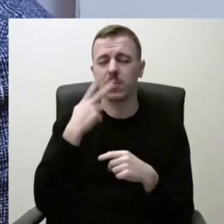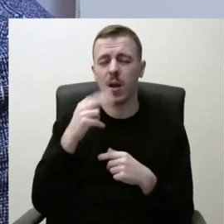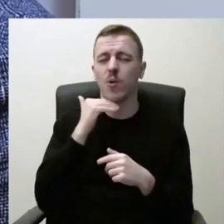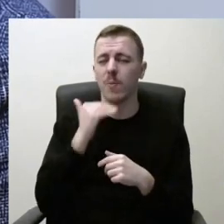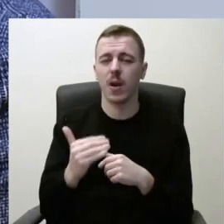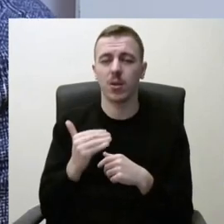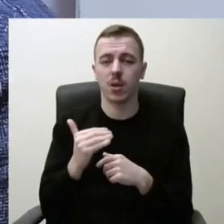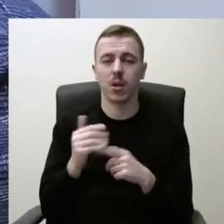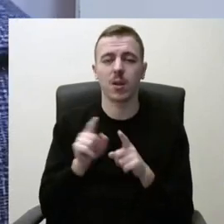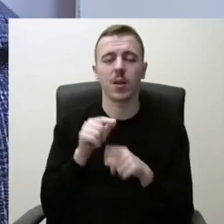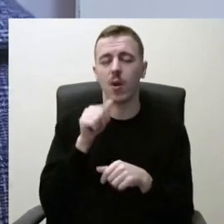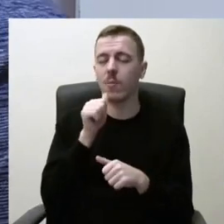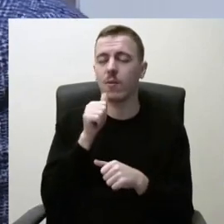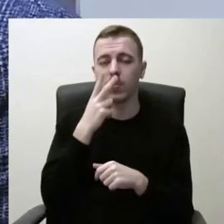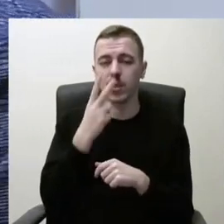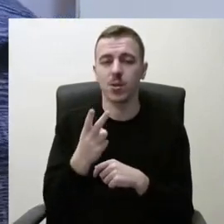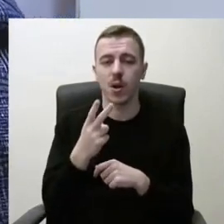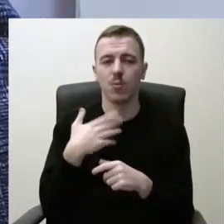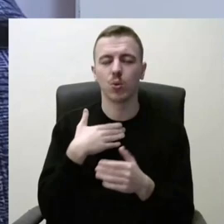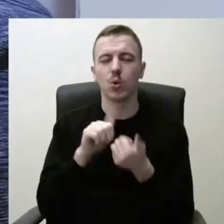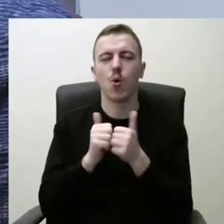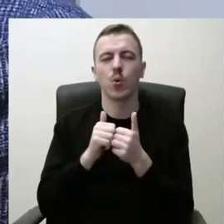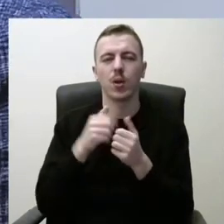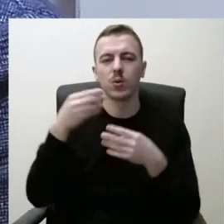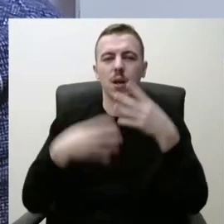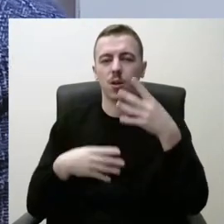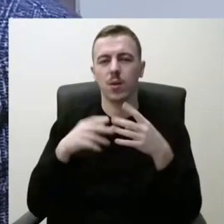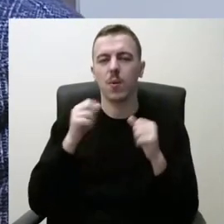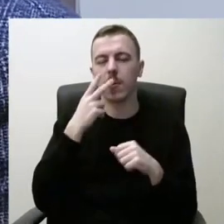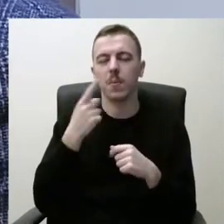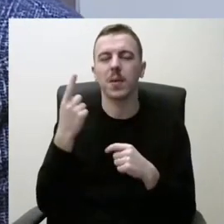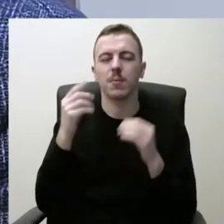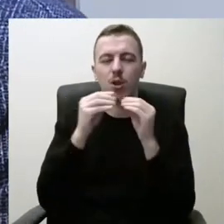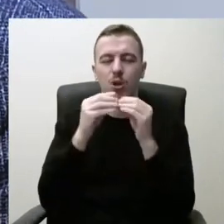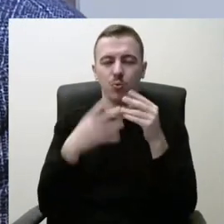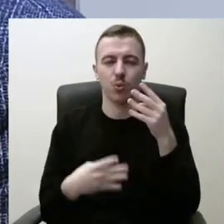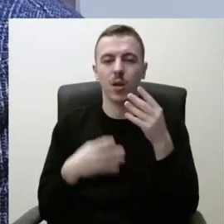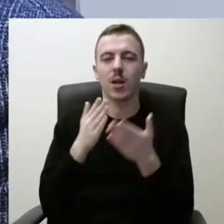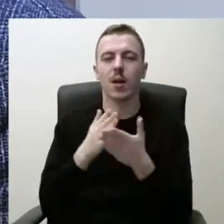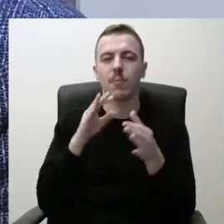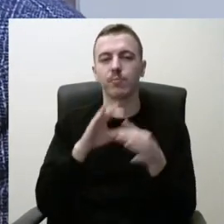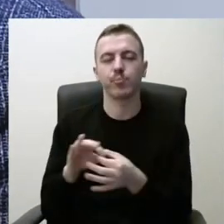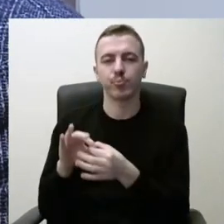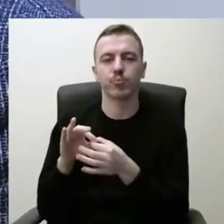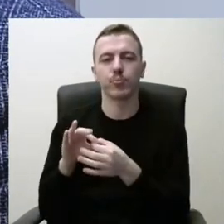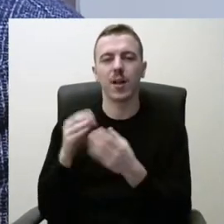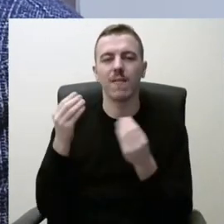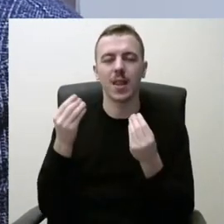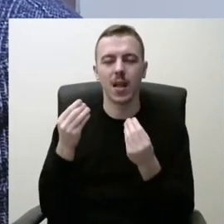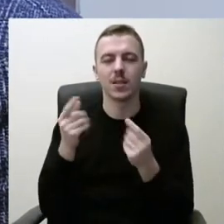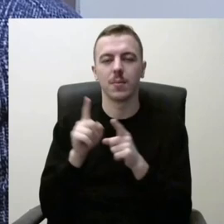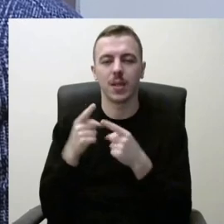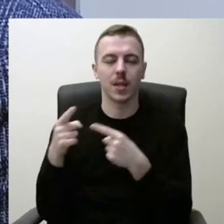netgi pasižiūrėtumėm mūsų konkurentų sąrašą, ten matytumėm, kad 10-tukas vienai par kitaip yra susietas finansiniais ir kitais